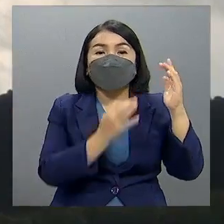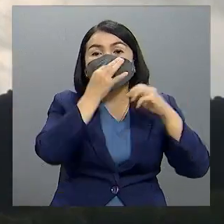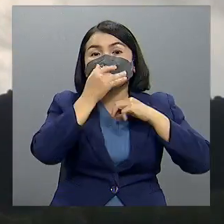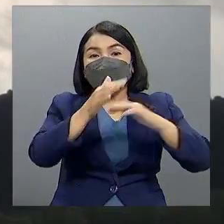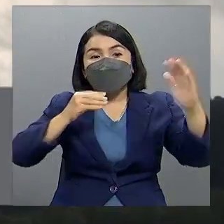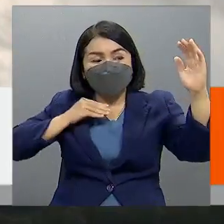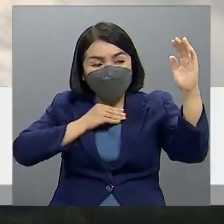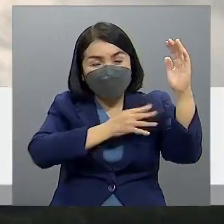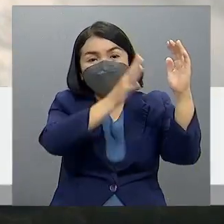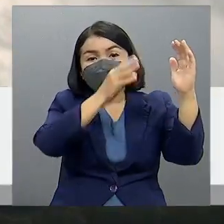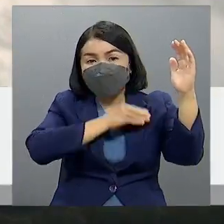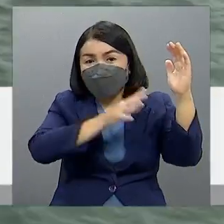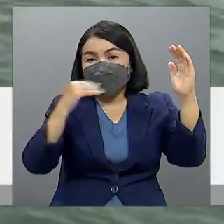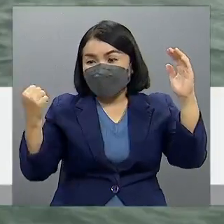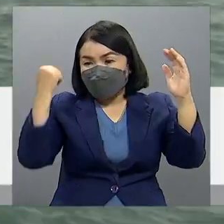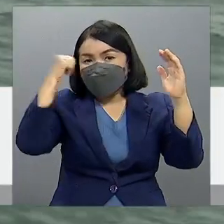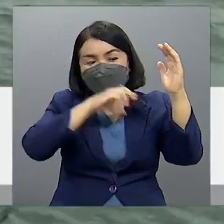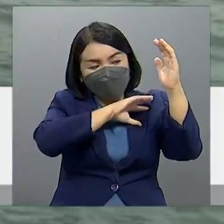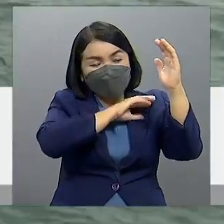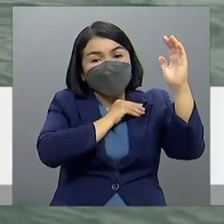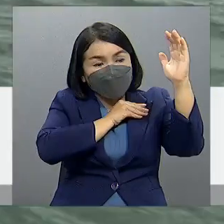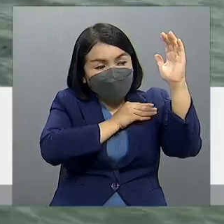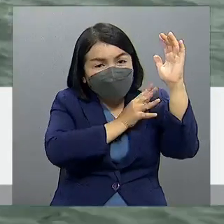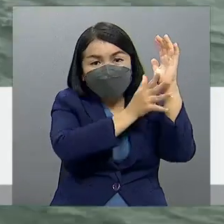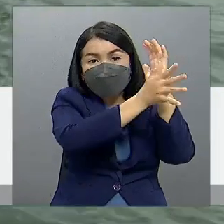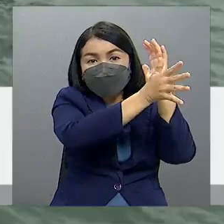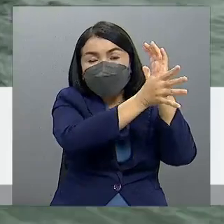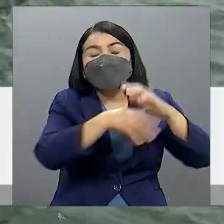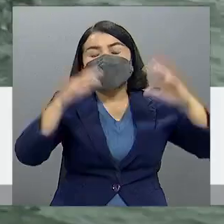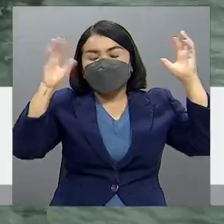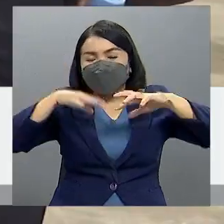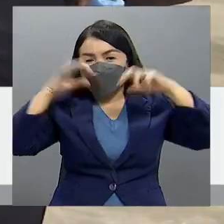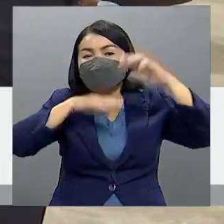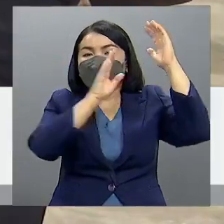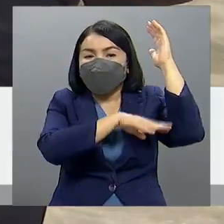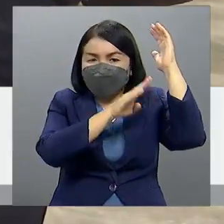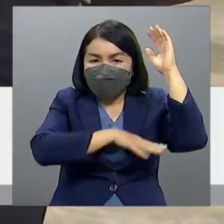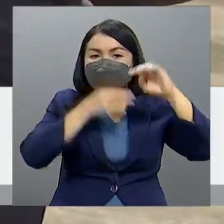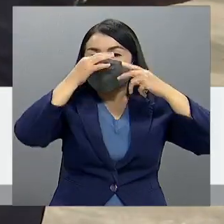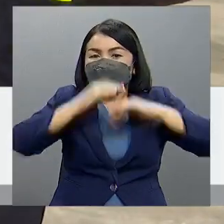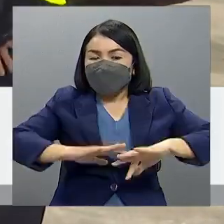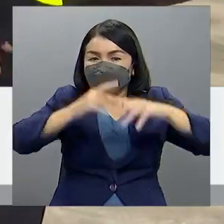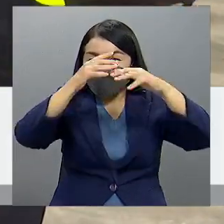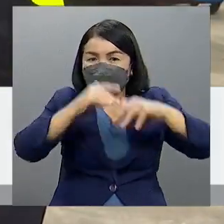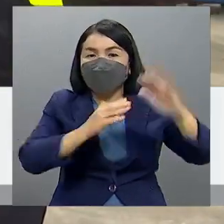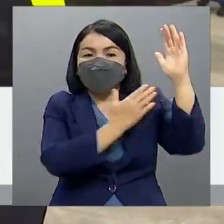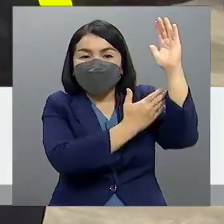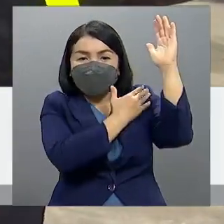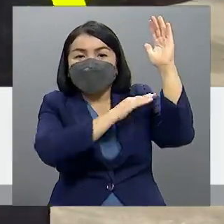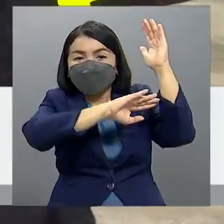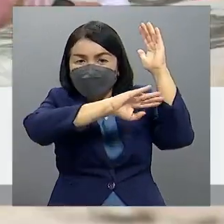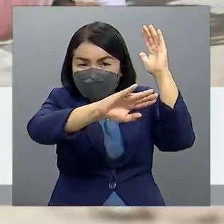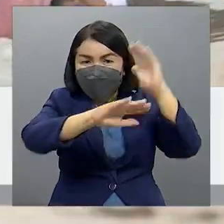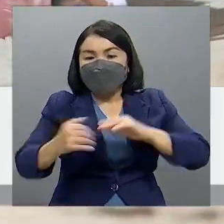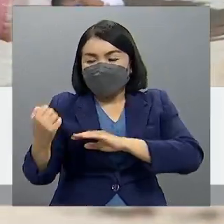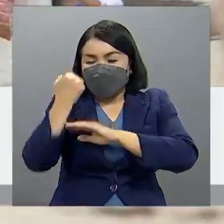อ่าวไทยซึ่งจะทำให้ภาคใต้มีฝนตกหนักบางแห่งคลื่นลมบริเวณทะเลอันดามันและอ่าวไทยตอนบนกำลังแรงขึ้นคลื่นสู